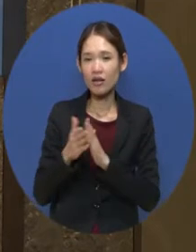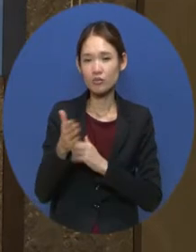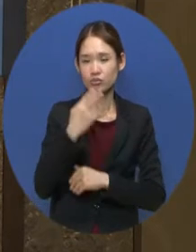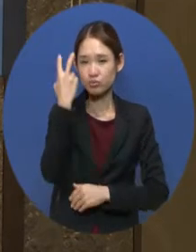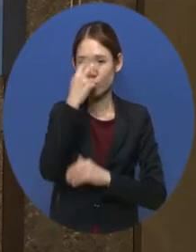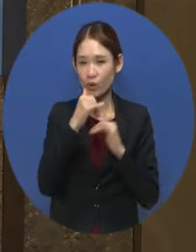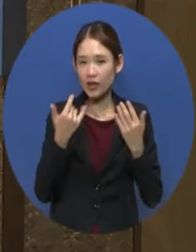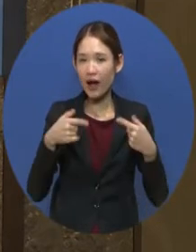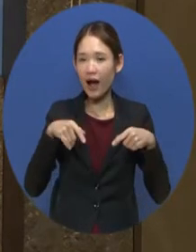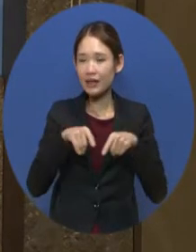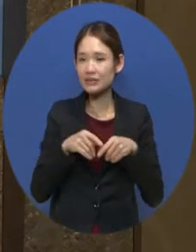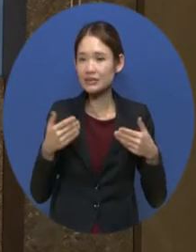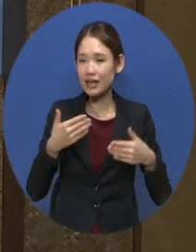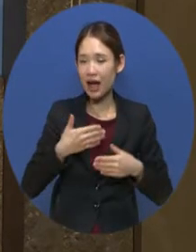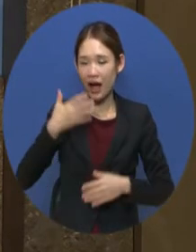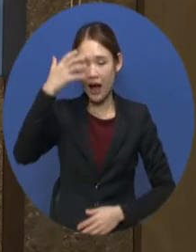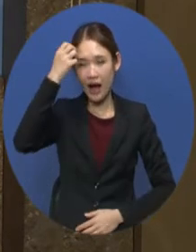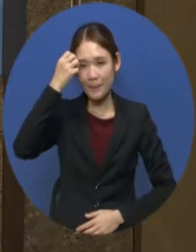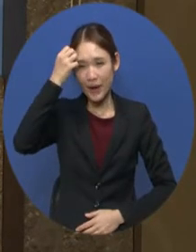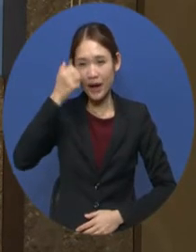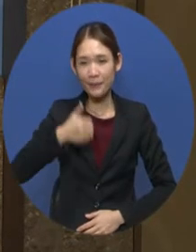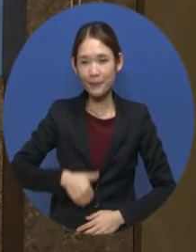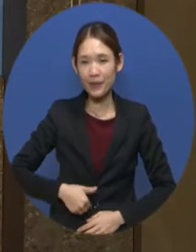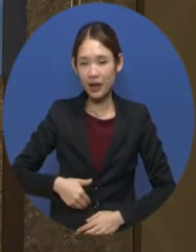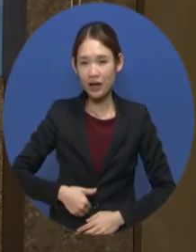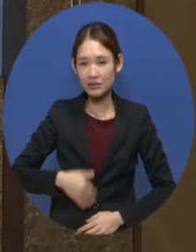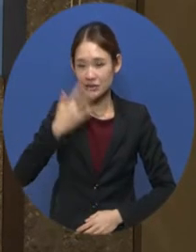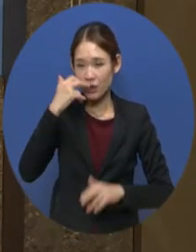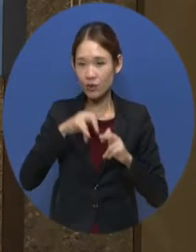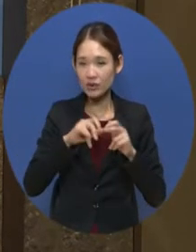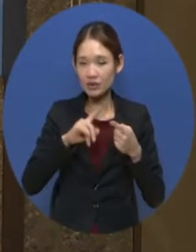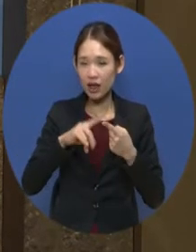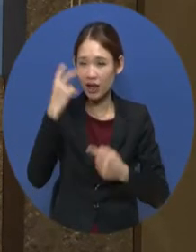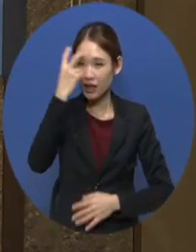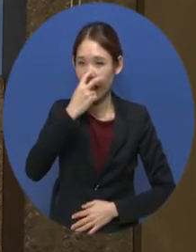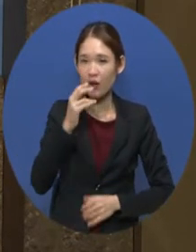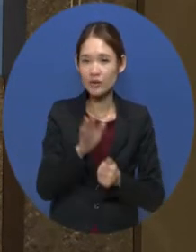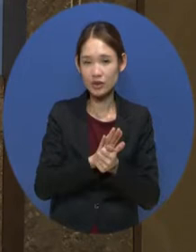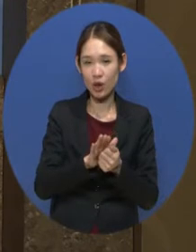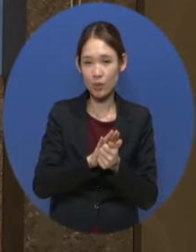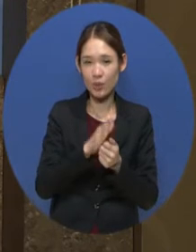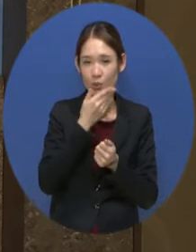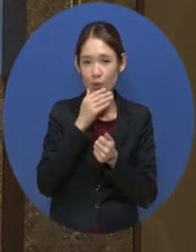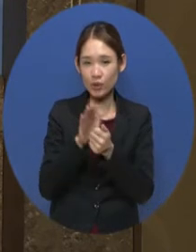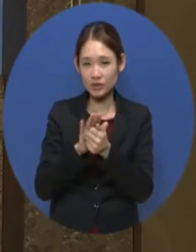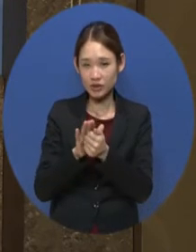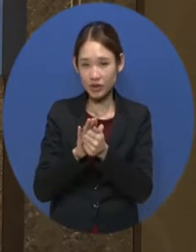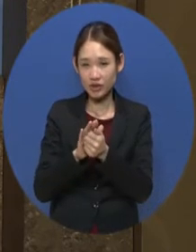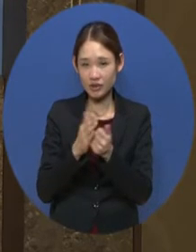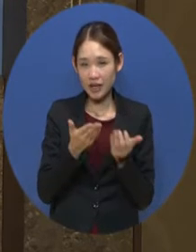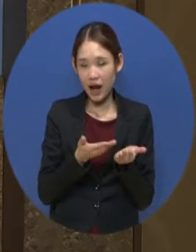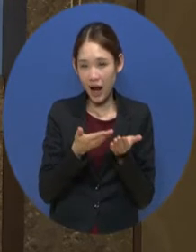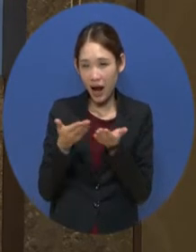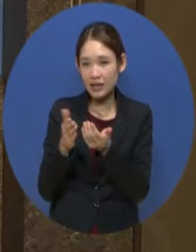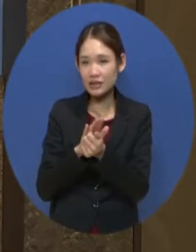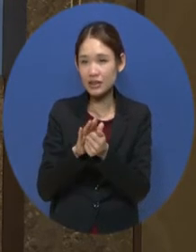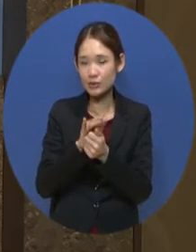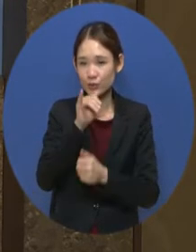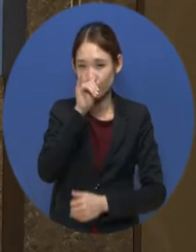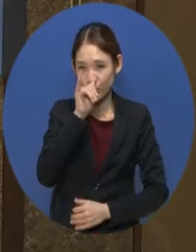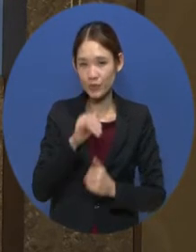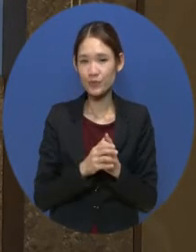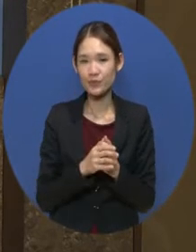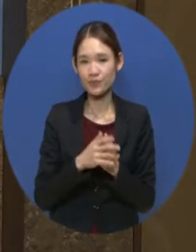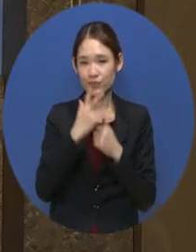보호자와 같이 알아야 될 어떤 시각장애인 케어에 대한 서비스, 복지 서비스를 안내도 해드리고 있고요.